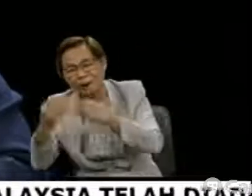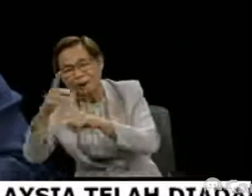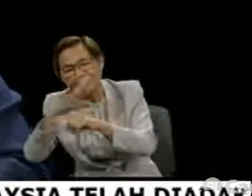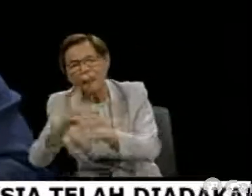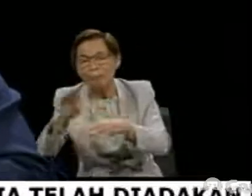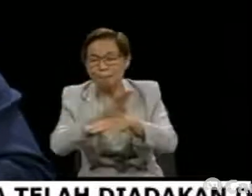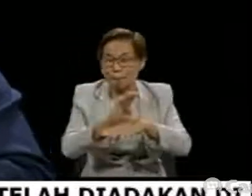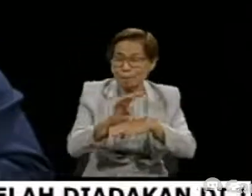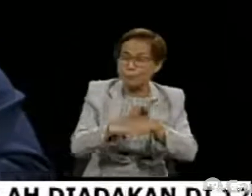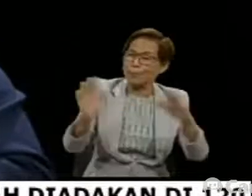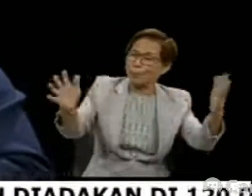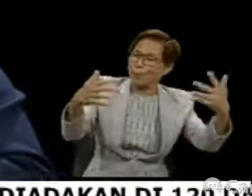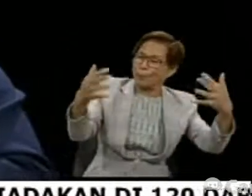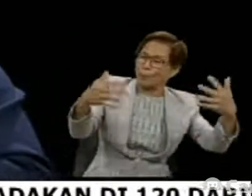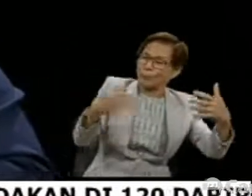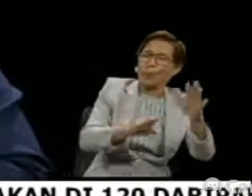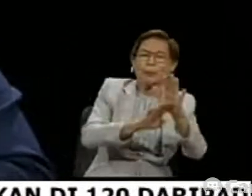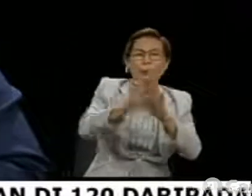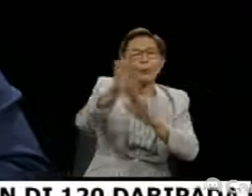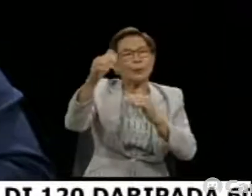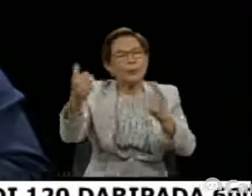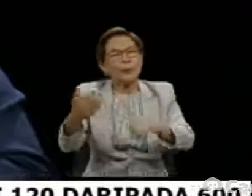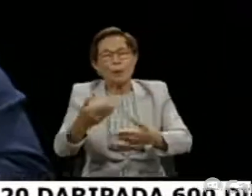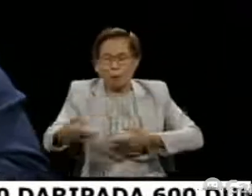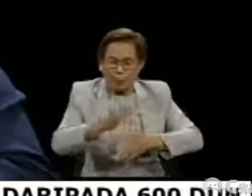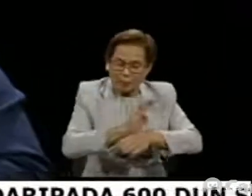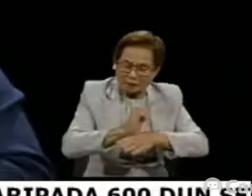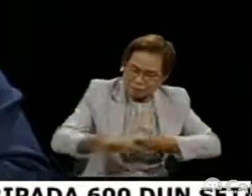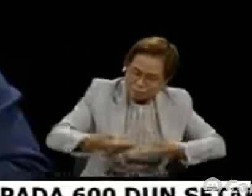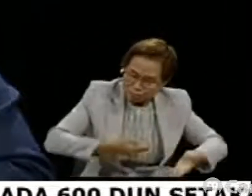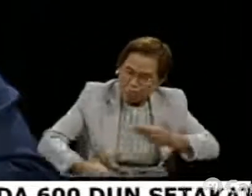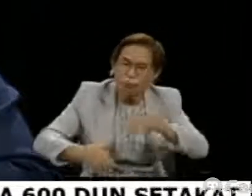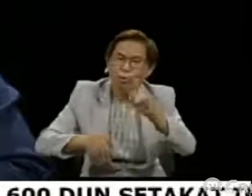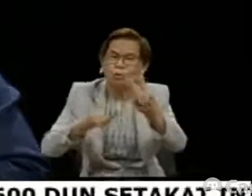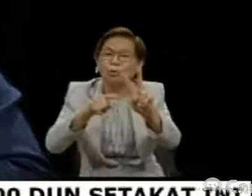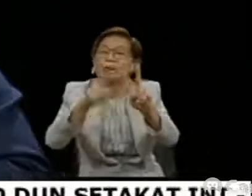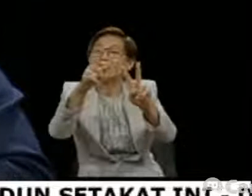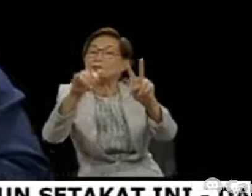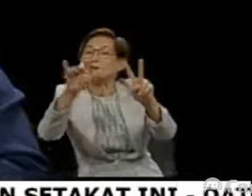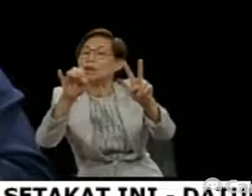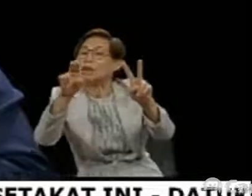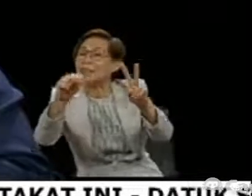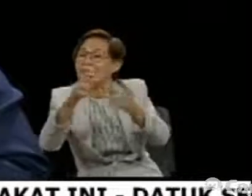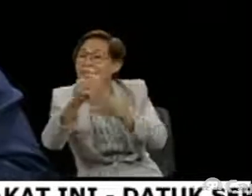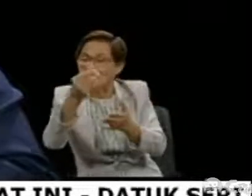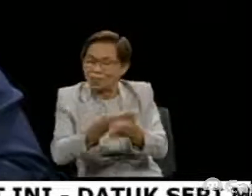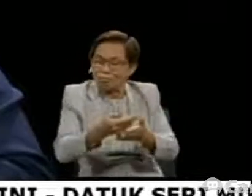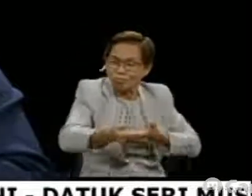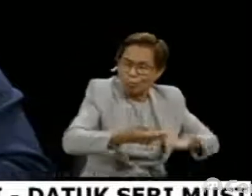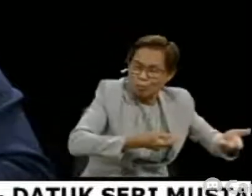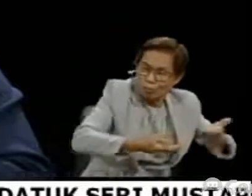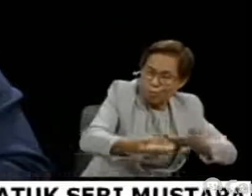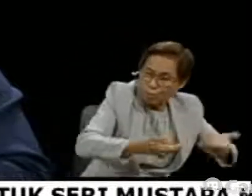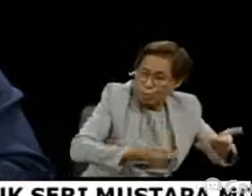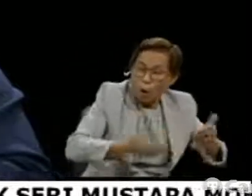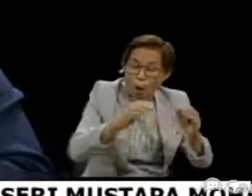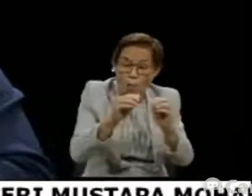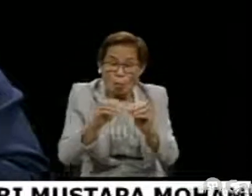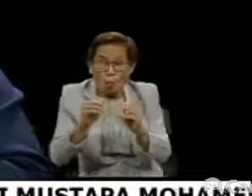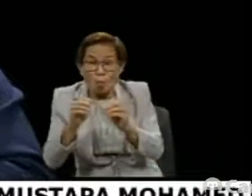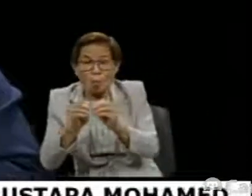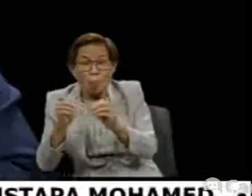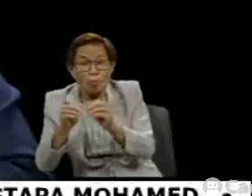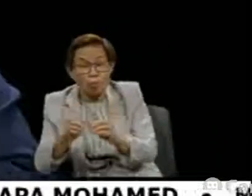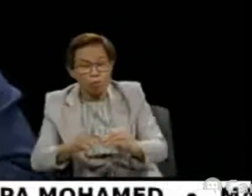sampai 10 ya trik kita pun tak masuk satu triliun Ringgit kitabnya perdagangan jadi semakin banyak memberi